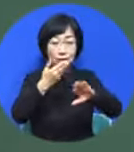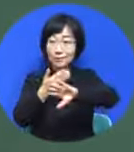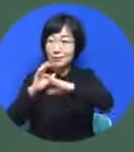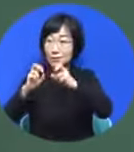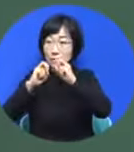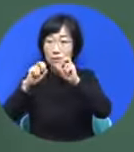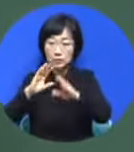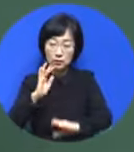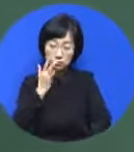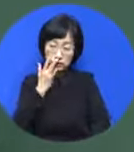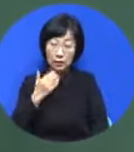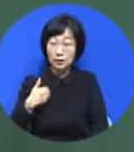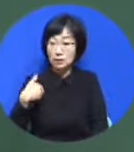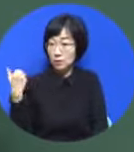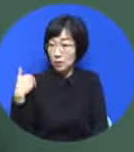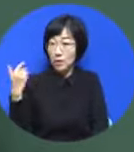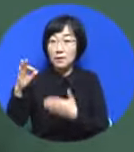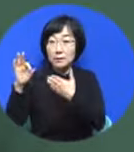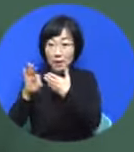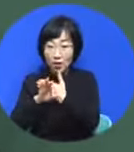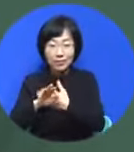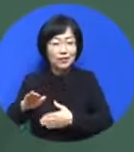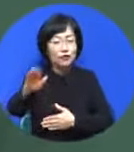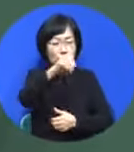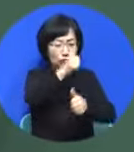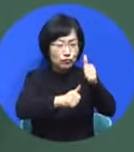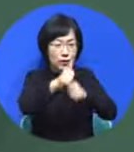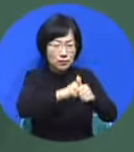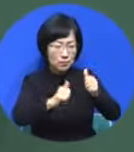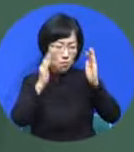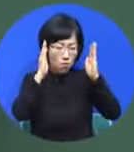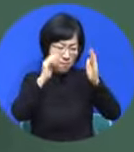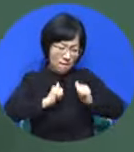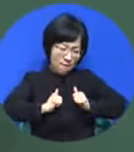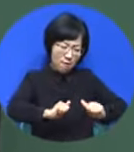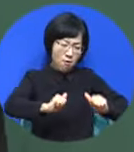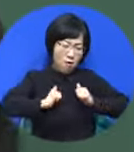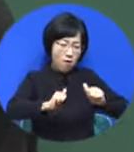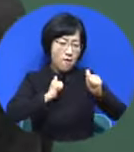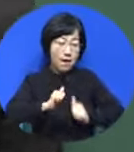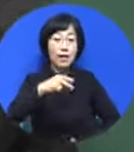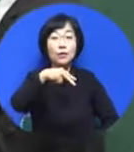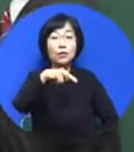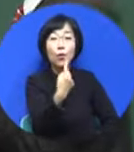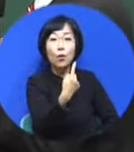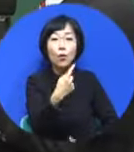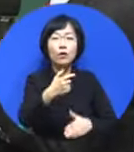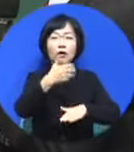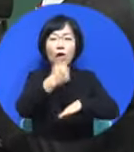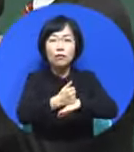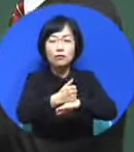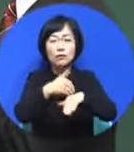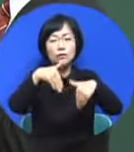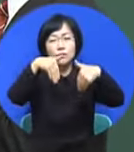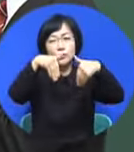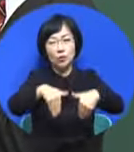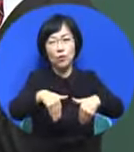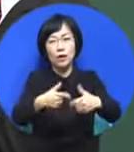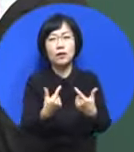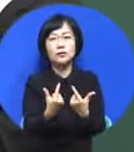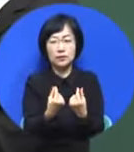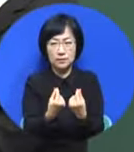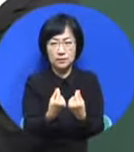후대들은 아무리 공부를 시켰는데도 노예가 돼요. If we do not understand the gospel or evangelism and missions, our children, no matter how much they